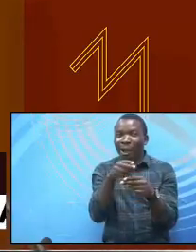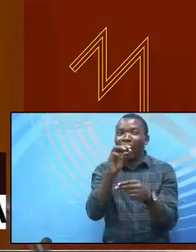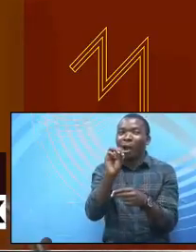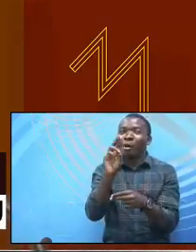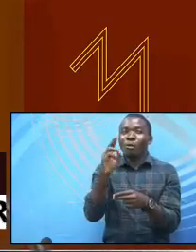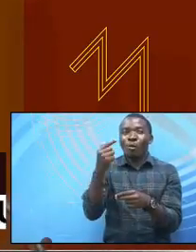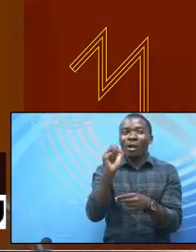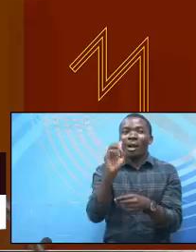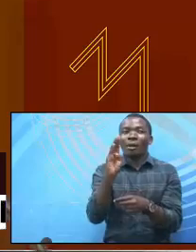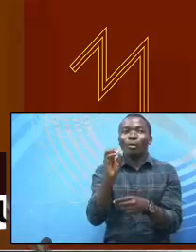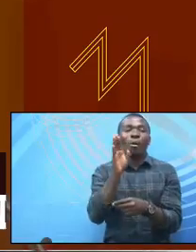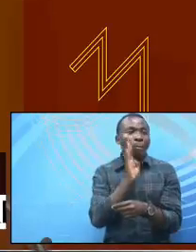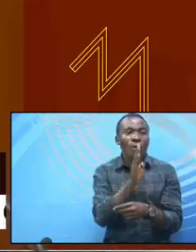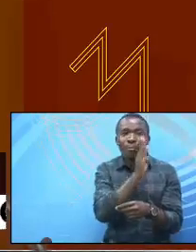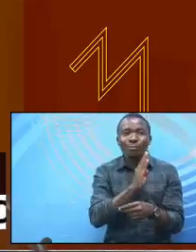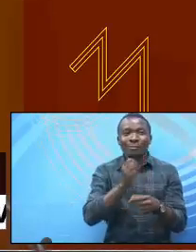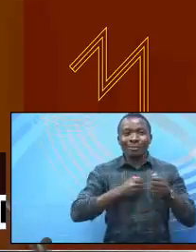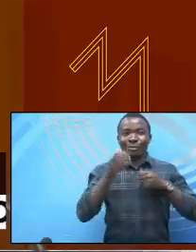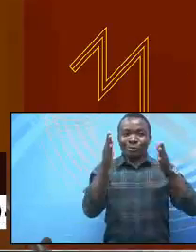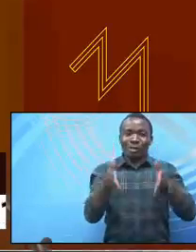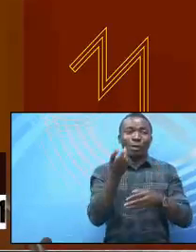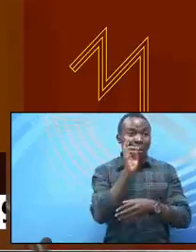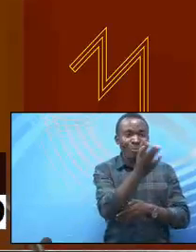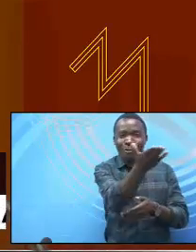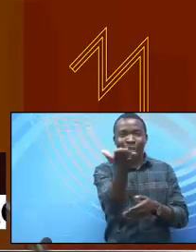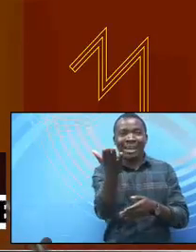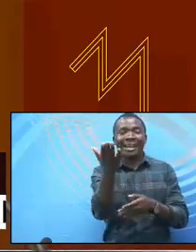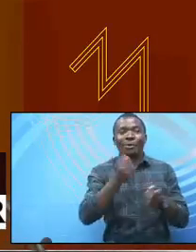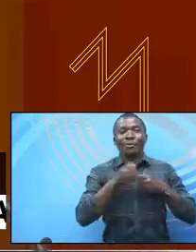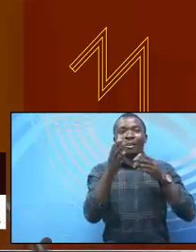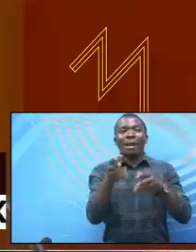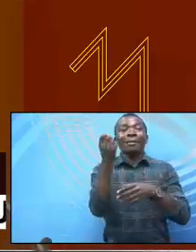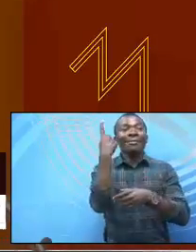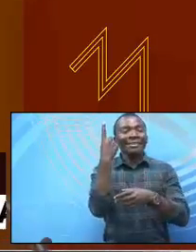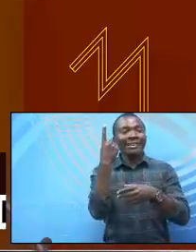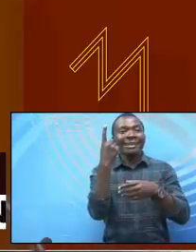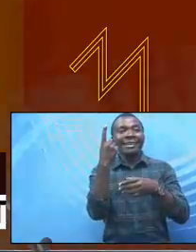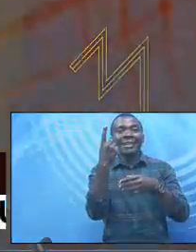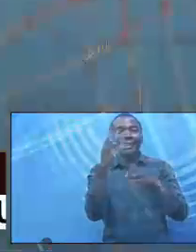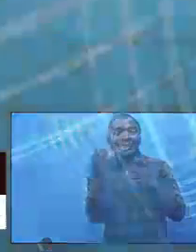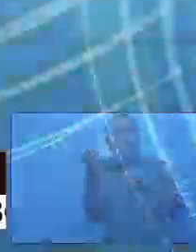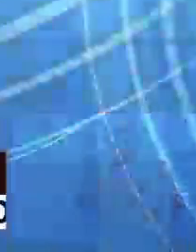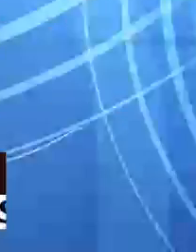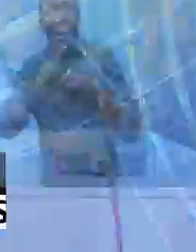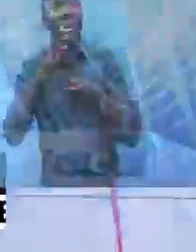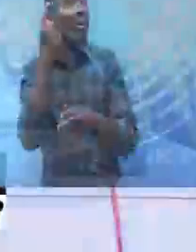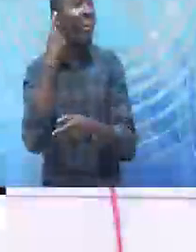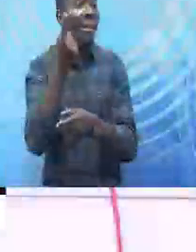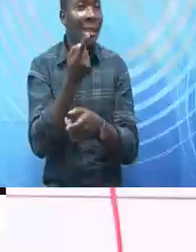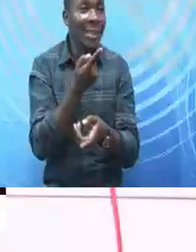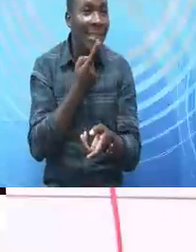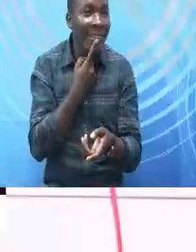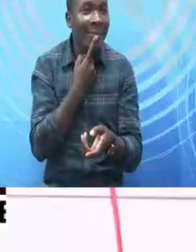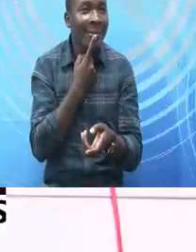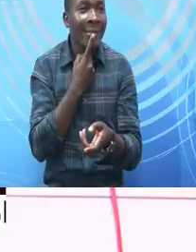Bob akaba ari umunyarwanda birumvikana muraza kumenya byinshi ariko icyo twakongeraho nuko afite ubumuga bwo kutumva